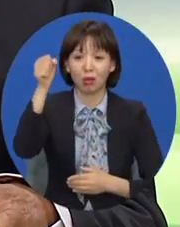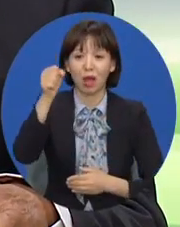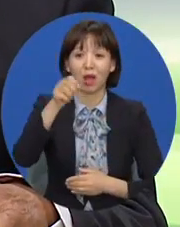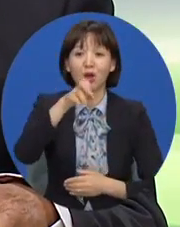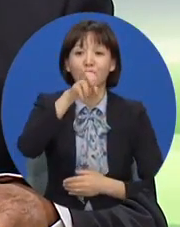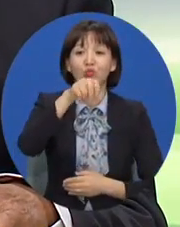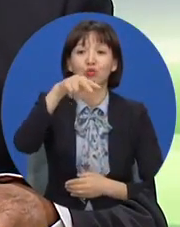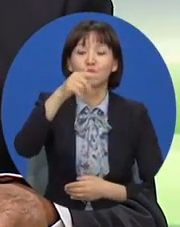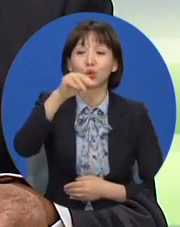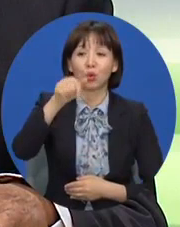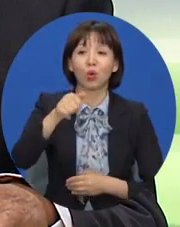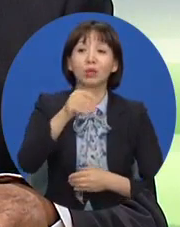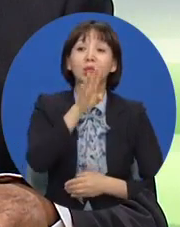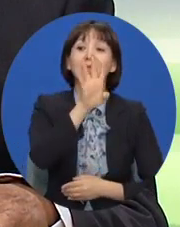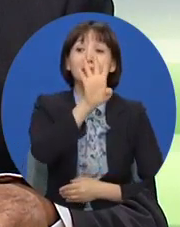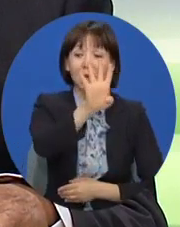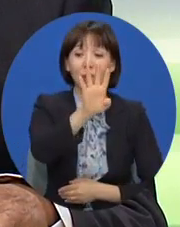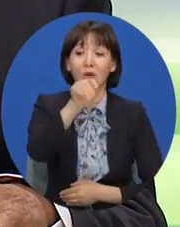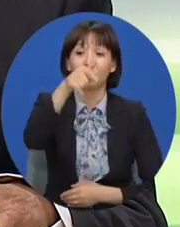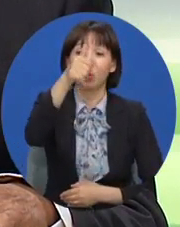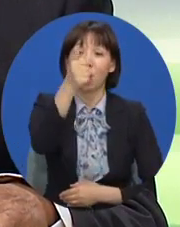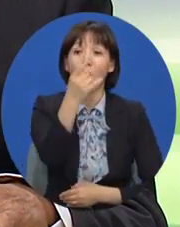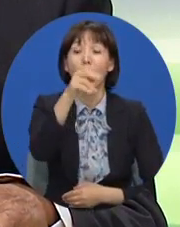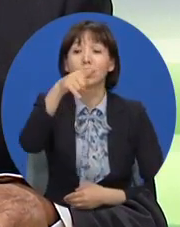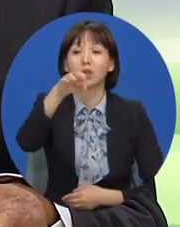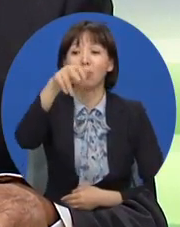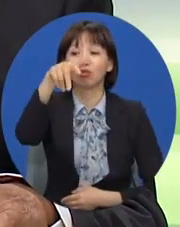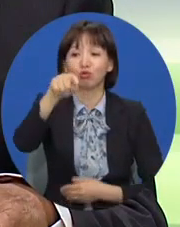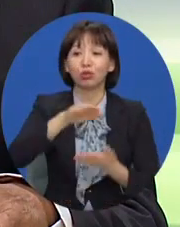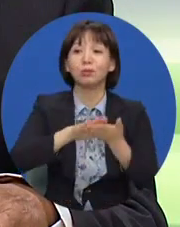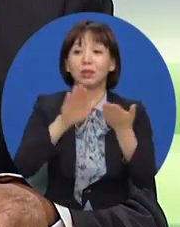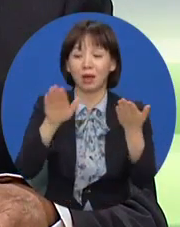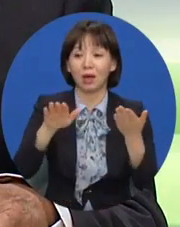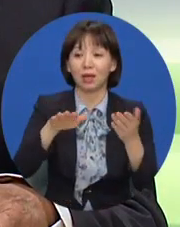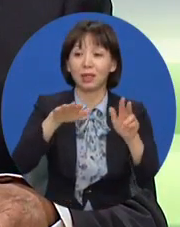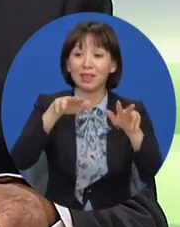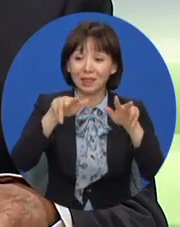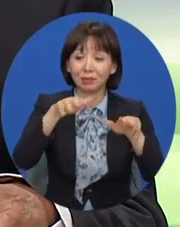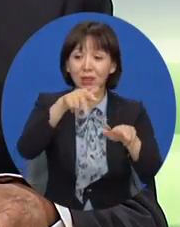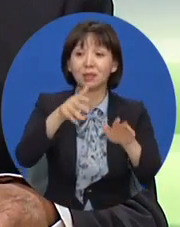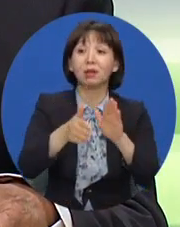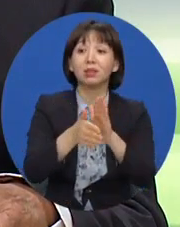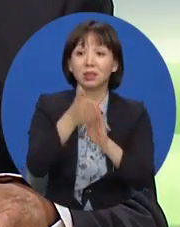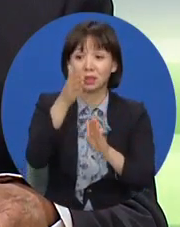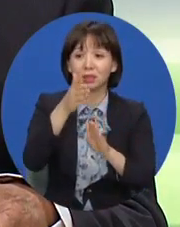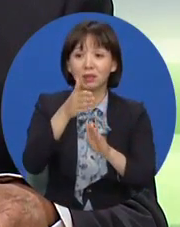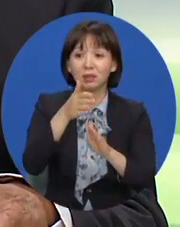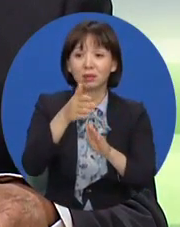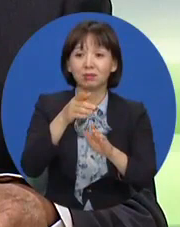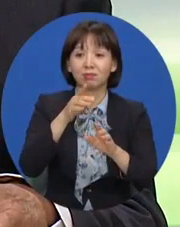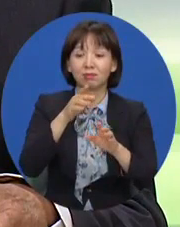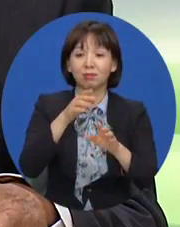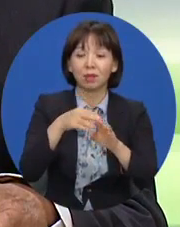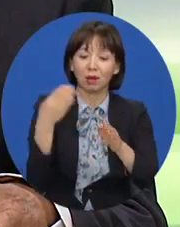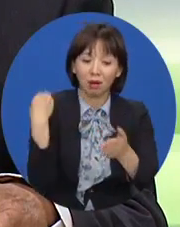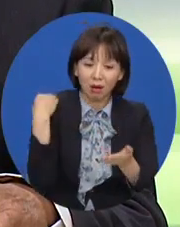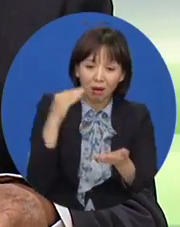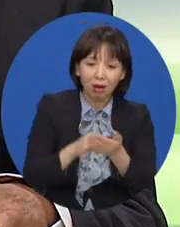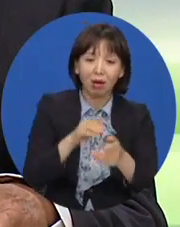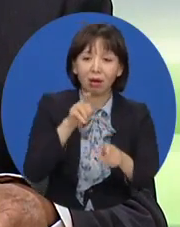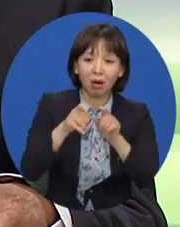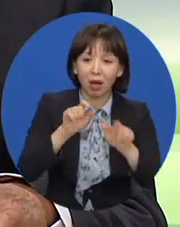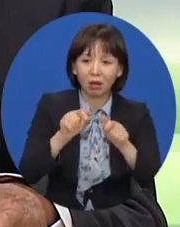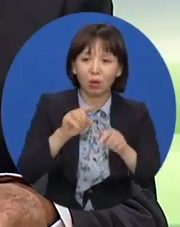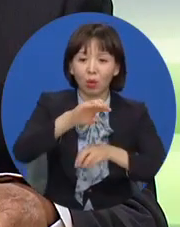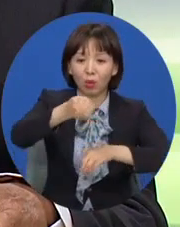무소속 기호 4번 홍성주입니다. 지금 제천시는 제자리걸음을 하다 못해 뒷걸음질을 하고